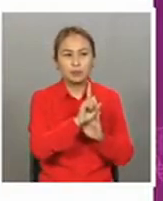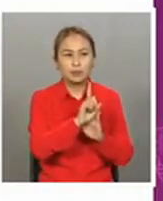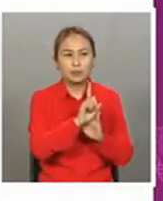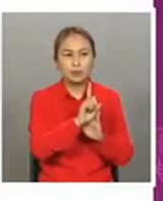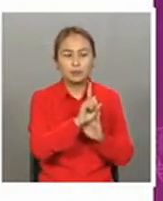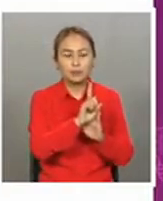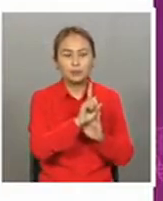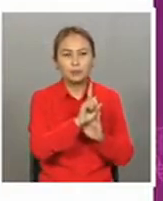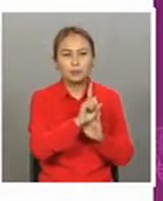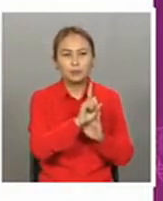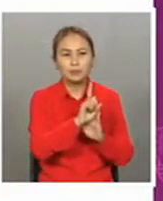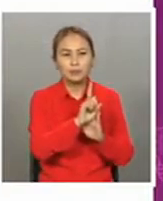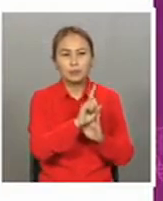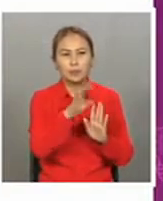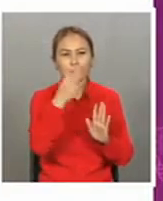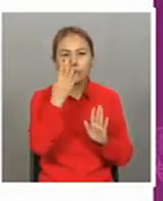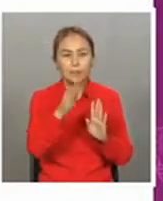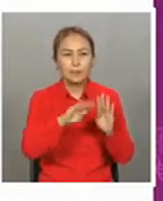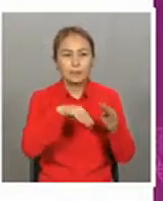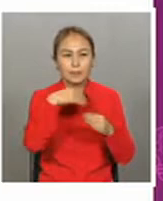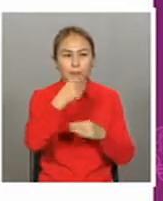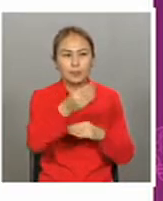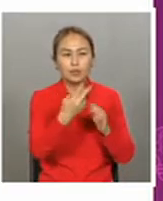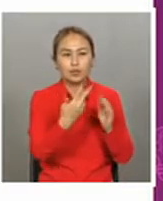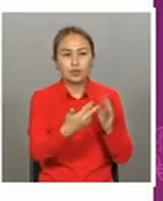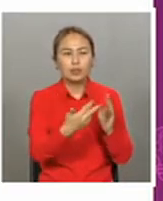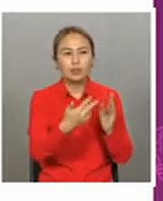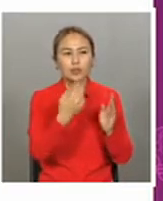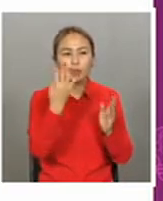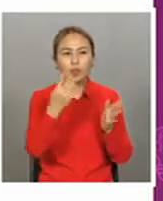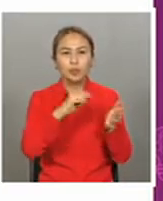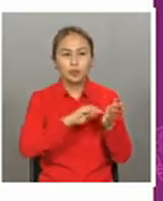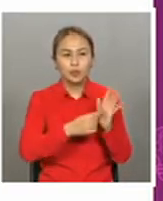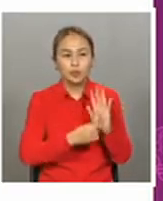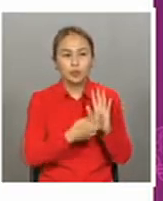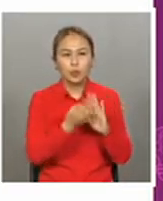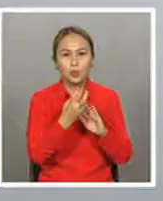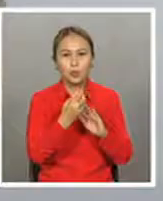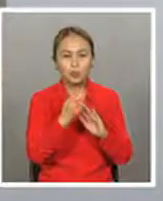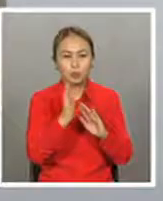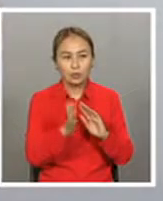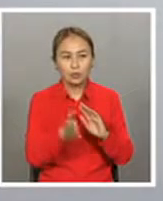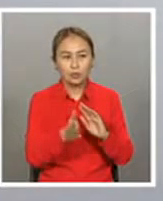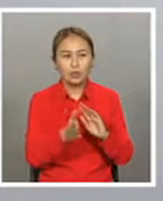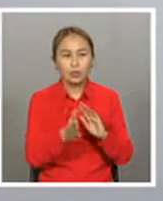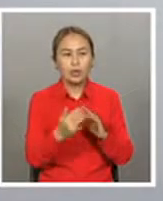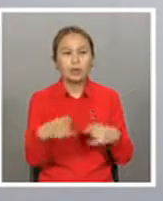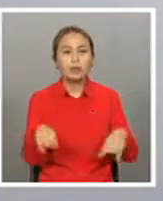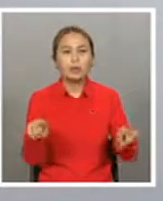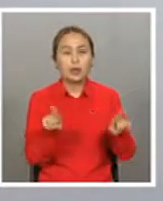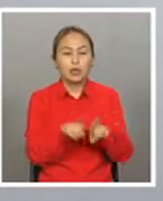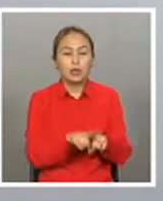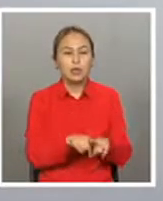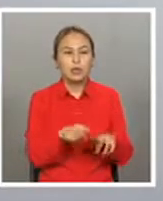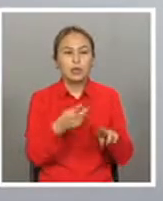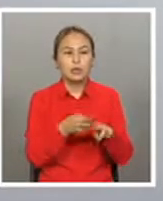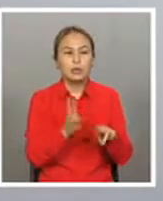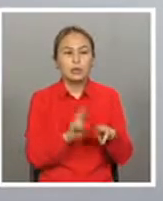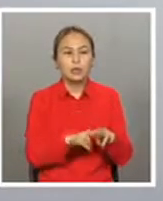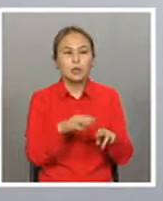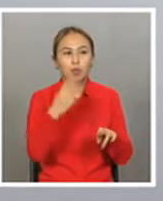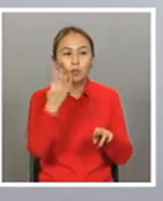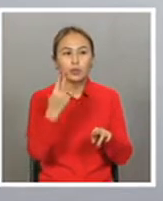бастайық. Мінекей, 4-тен берсек, 3-ті 4-ке көбейтемін, 12 шығады. Дәл сол сияқты балалар, мына